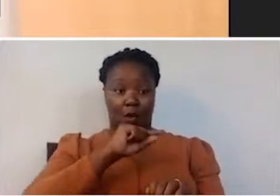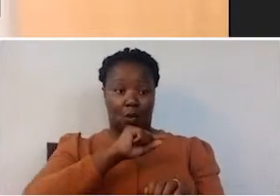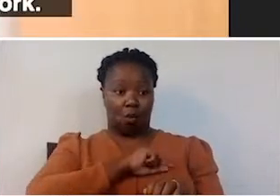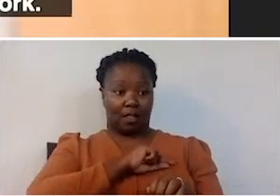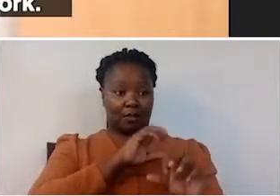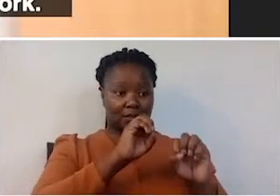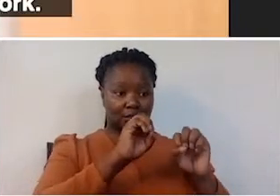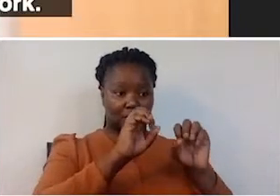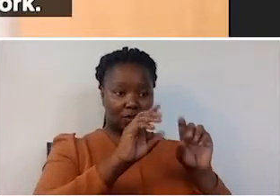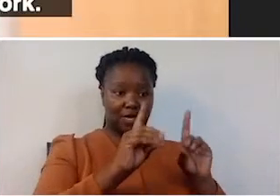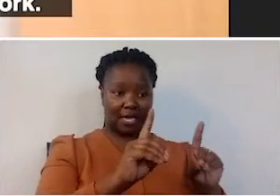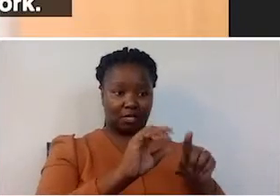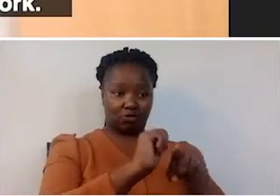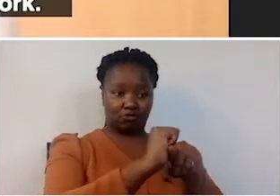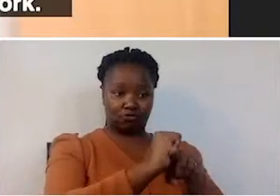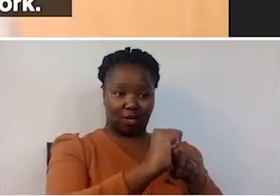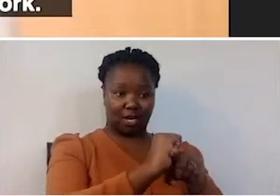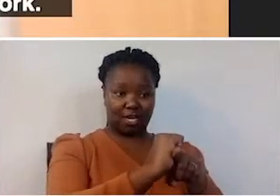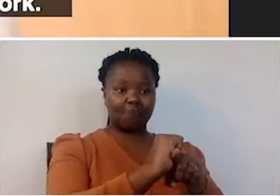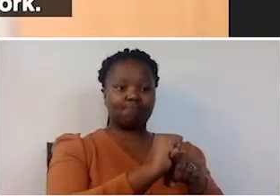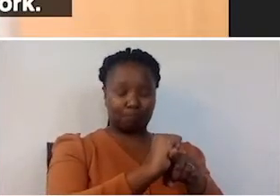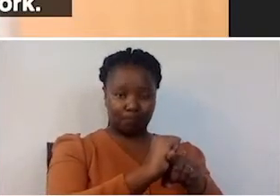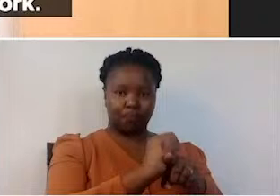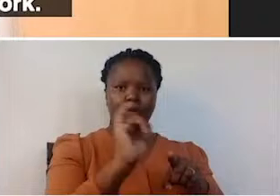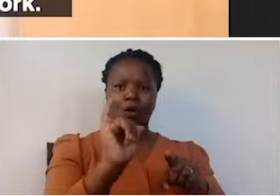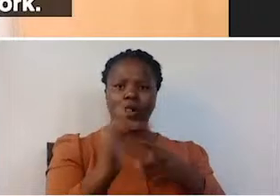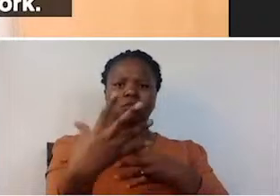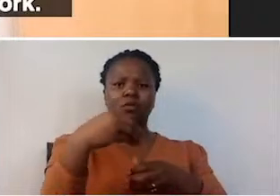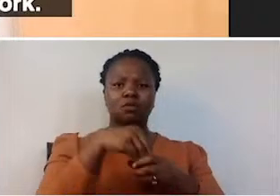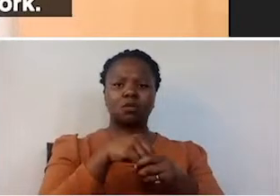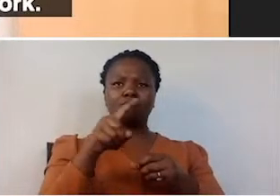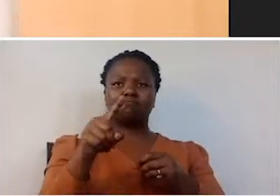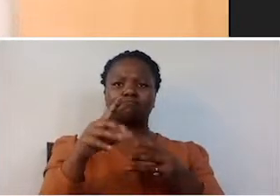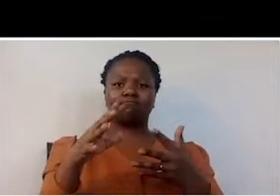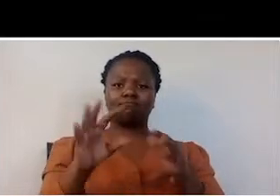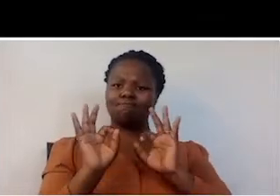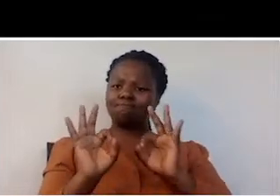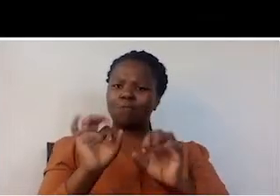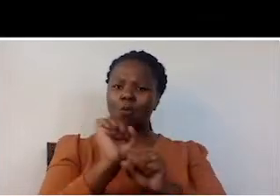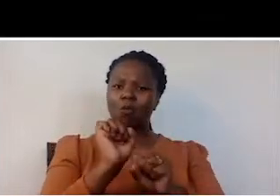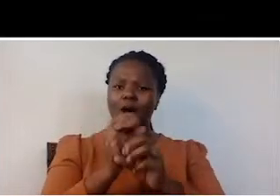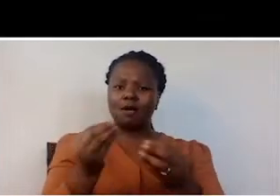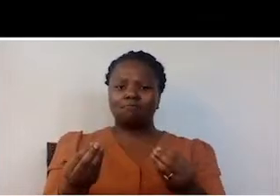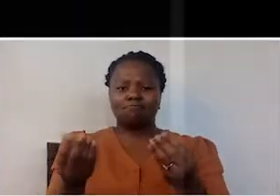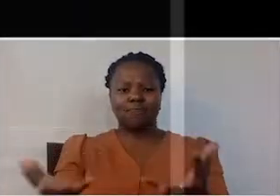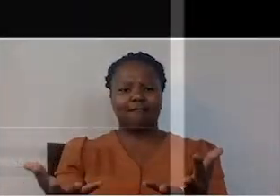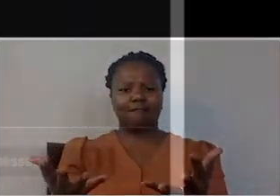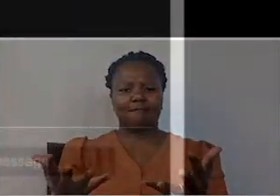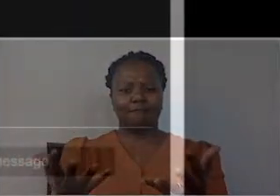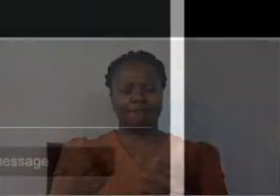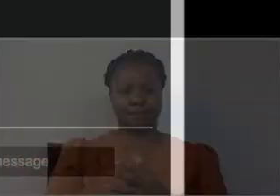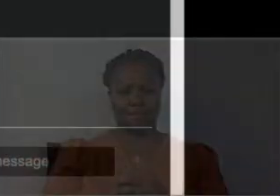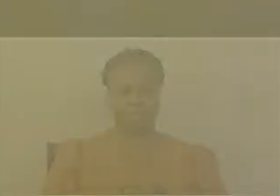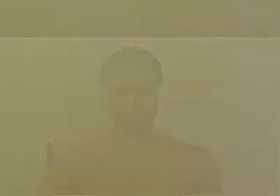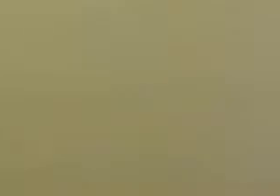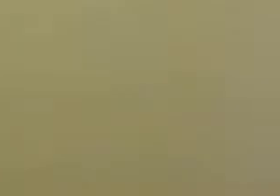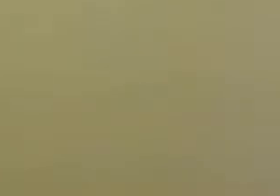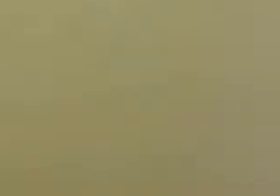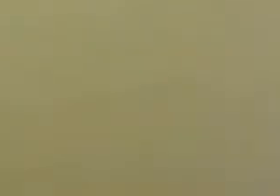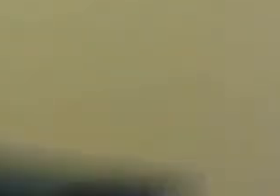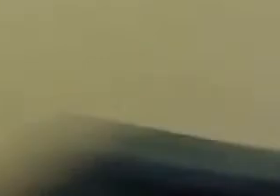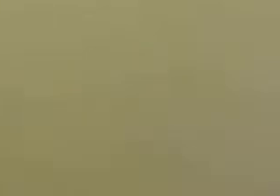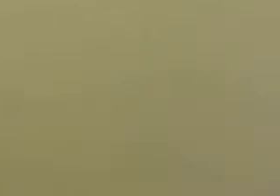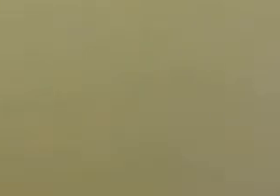former avec formation de qualité, mais aussi ce personnel peut ensuite s'inscrire dans le cadre du travail décent.